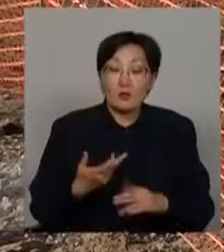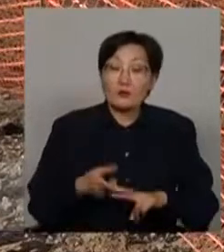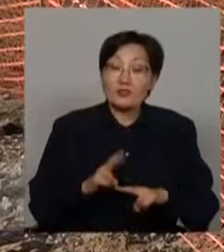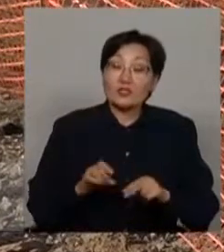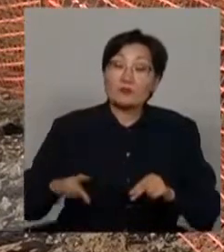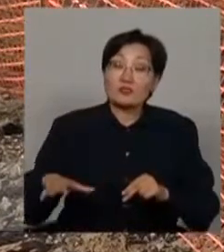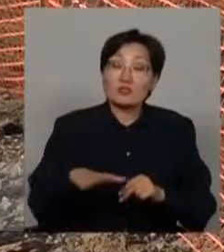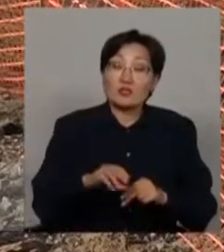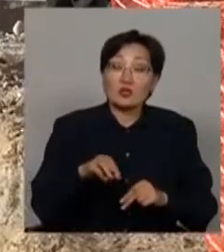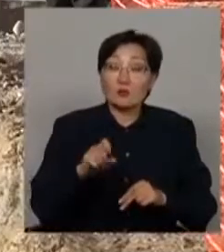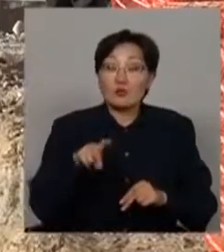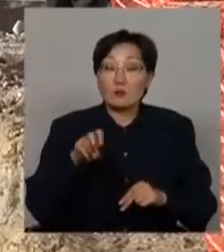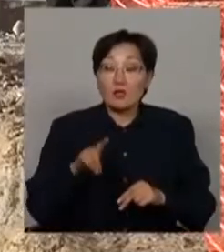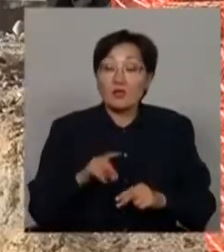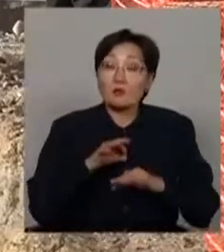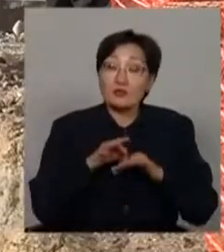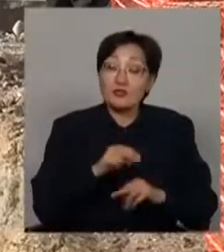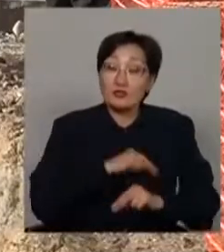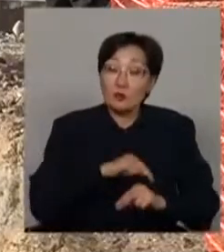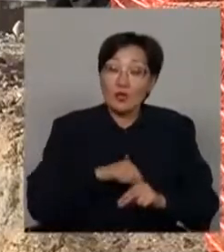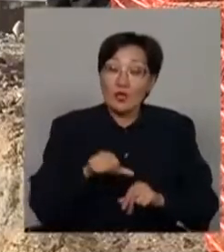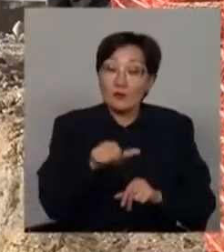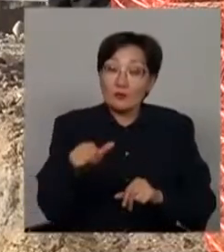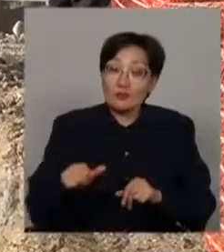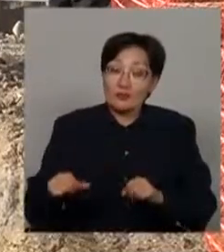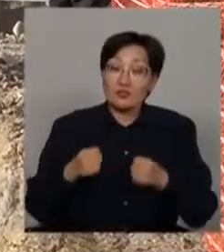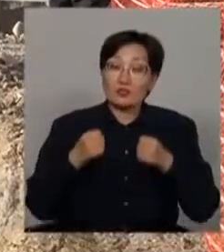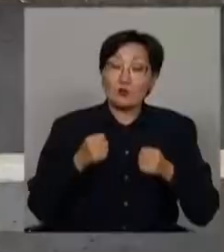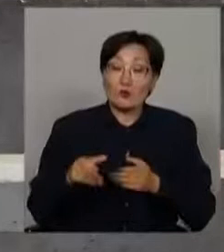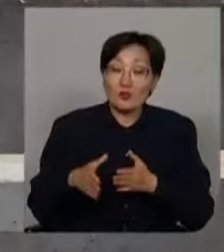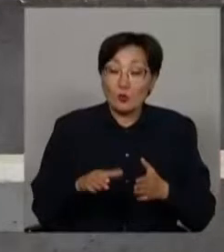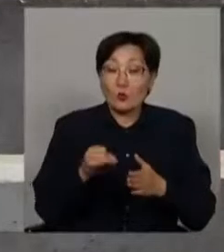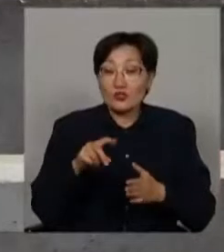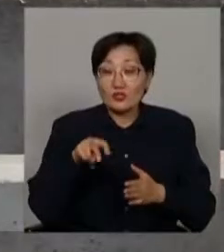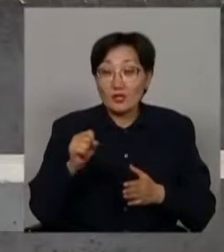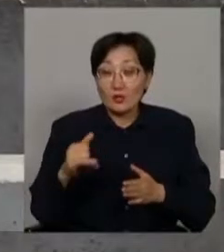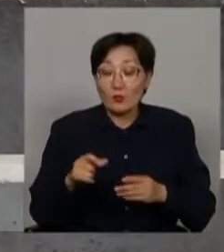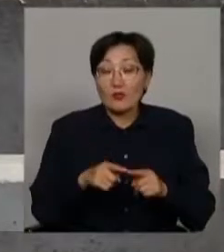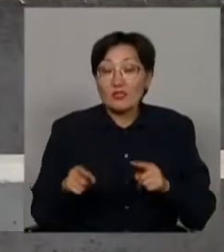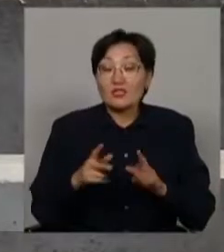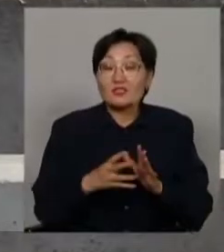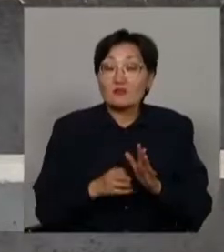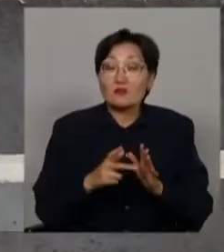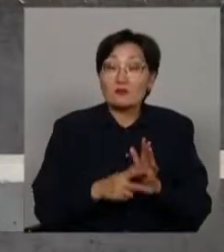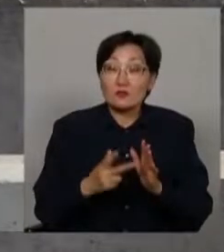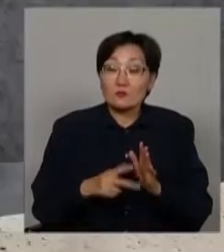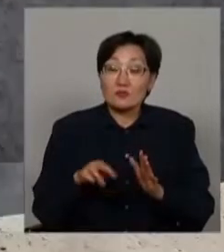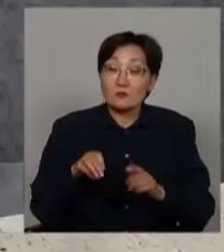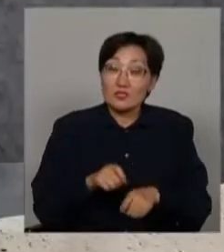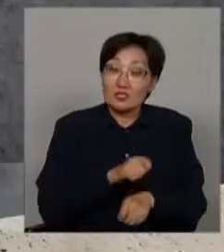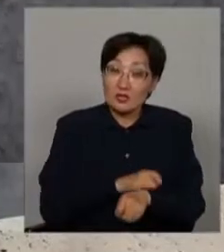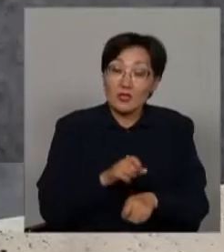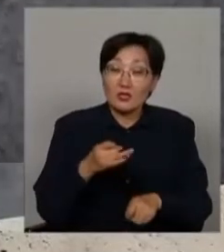в микрорайоне Таусамалы проводятся работы по берегоукреплению русла реки Ойжайляу протяженностью 980 метров. По